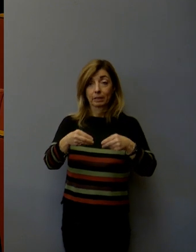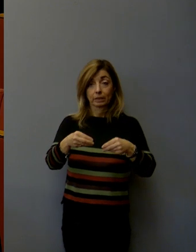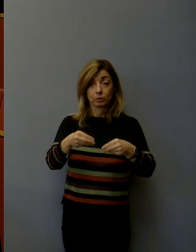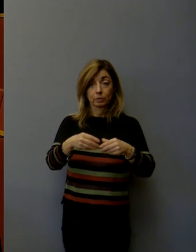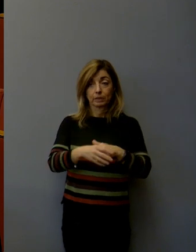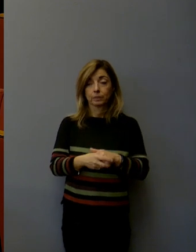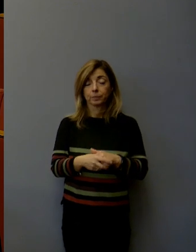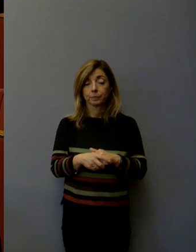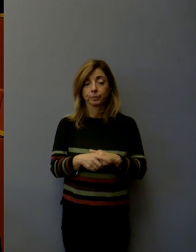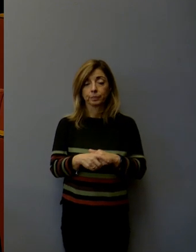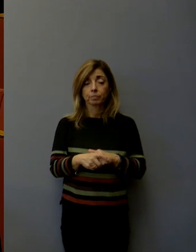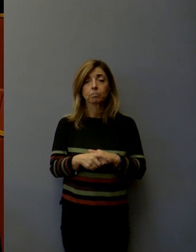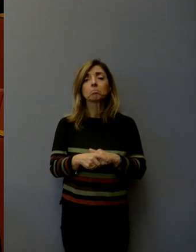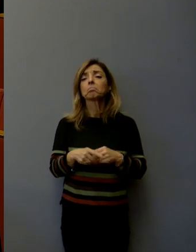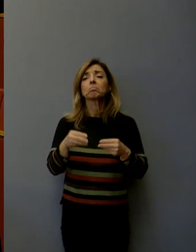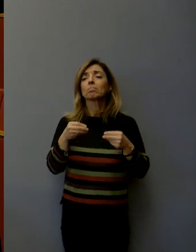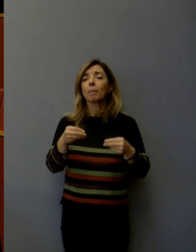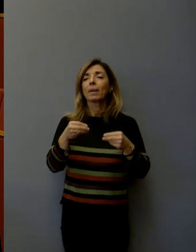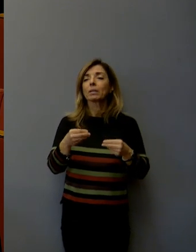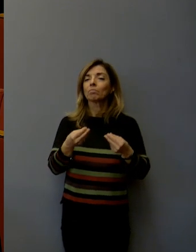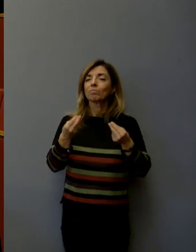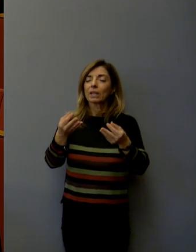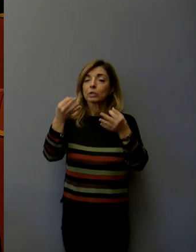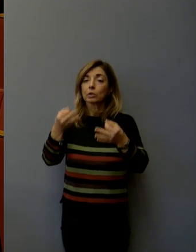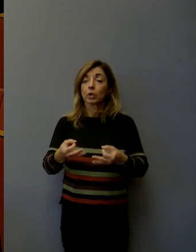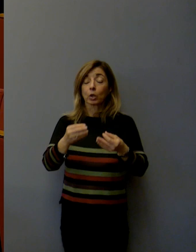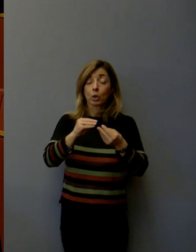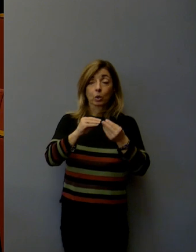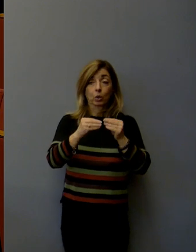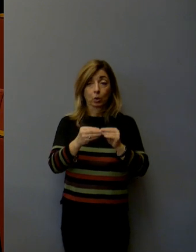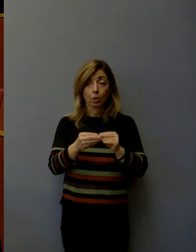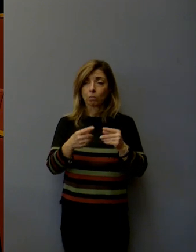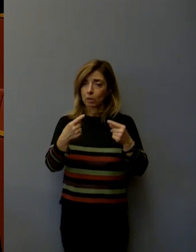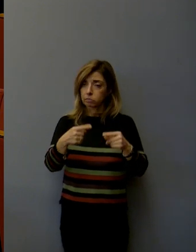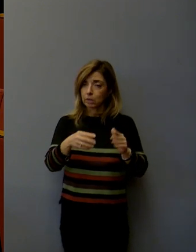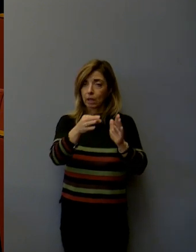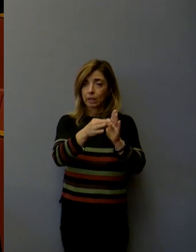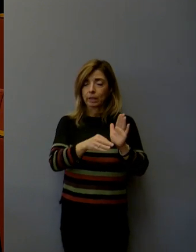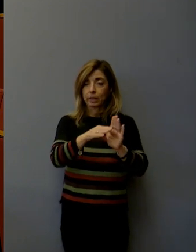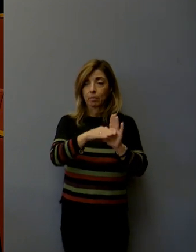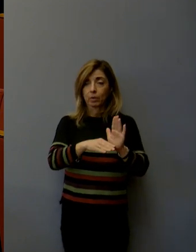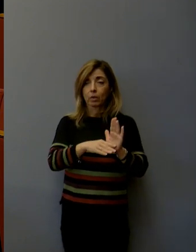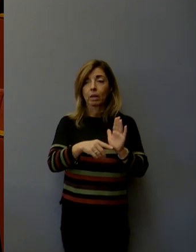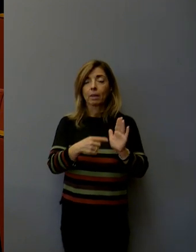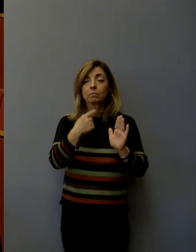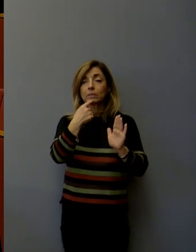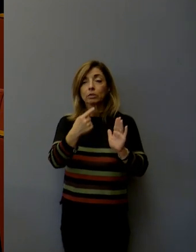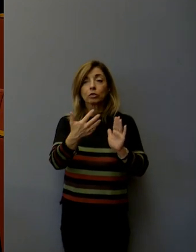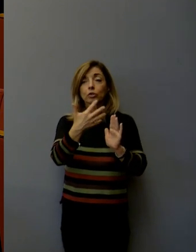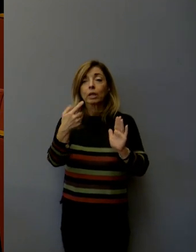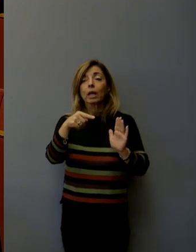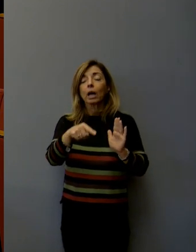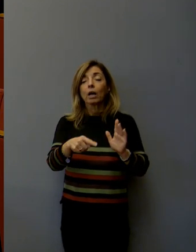come lo si assicura Chiaramente come espresso anche nelle linee programmatiche si parla di incremento degli spazi per